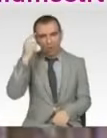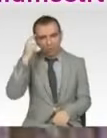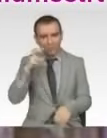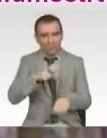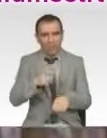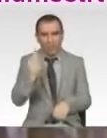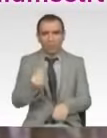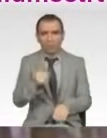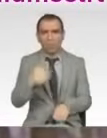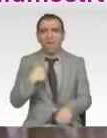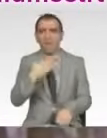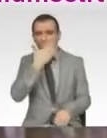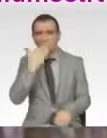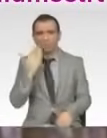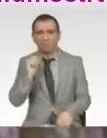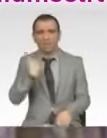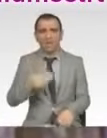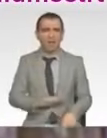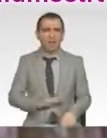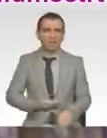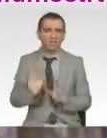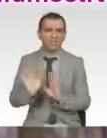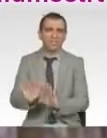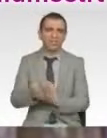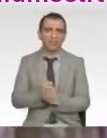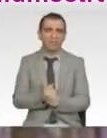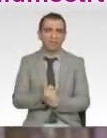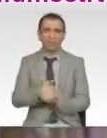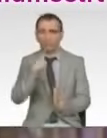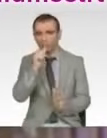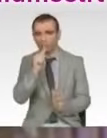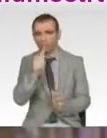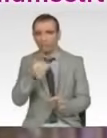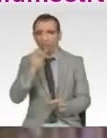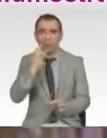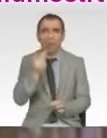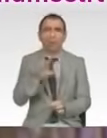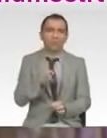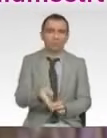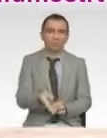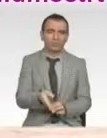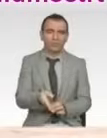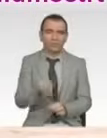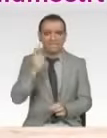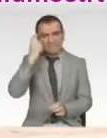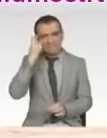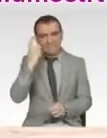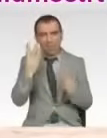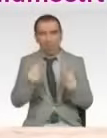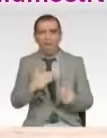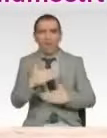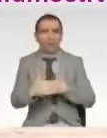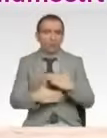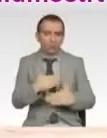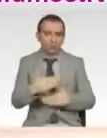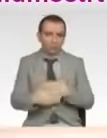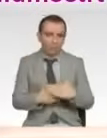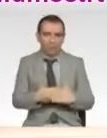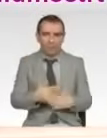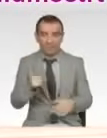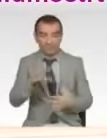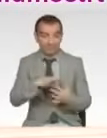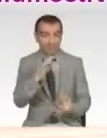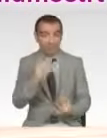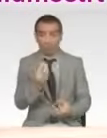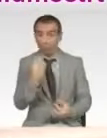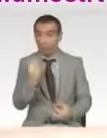için. Diyor ki ben oruçluyum, yarın aç kalacağım, işte suyumu içemeyeceğim, zihinsel olarak yorulacağım. İnsan, bak az